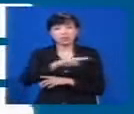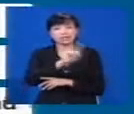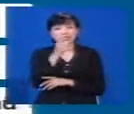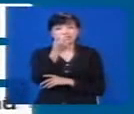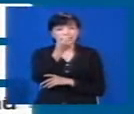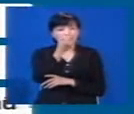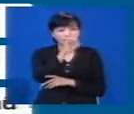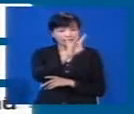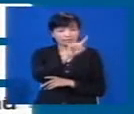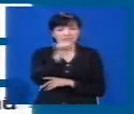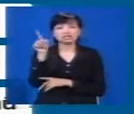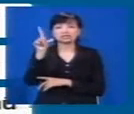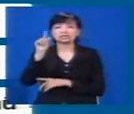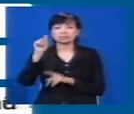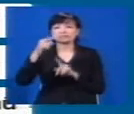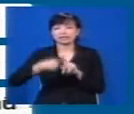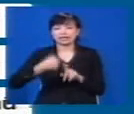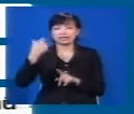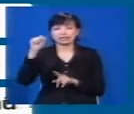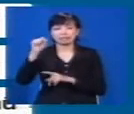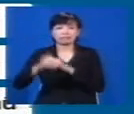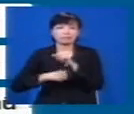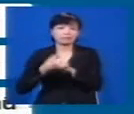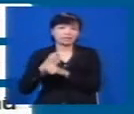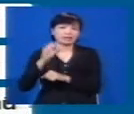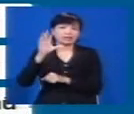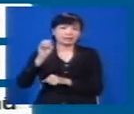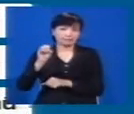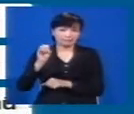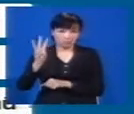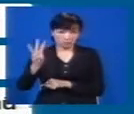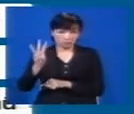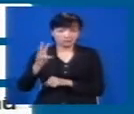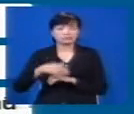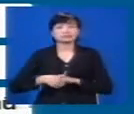18ถึง20ตุลาคม2556